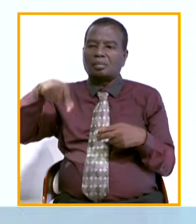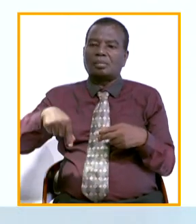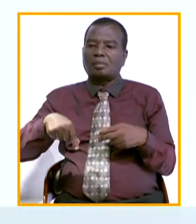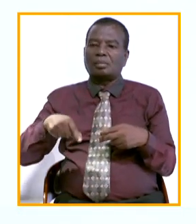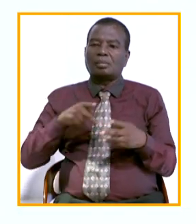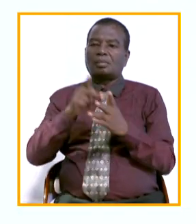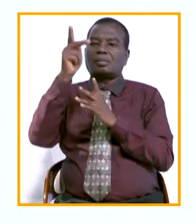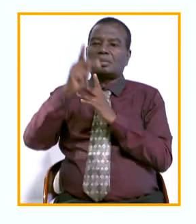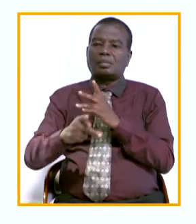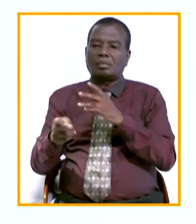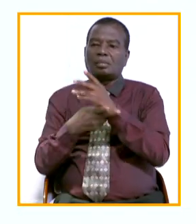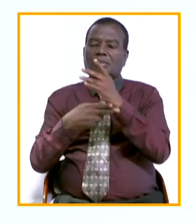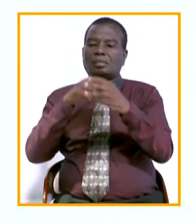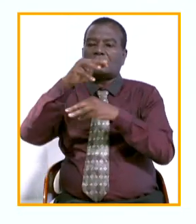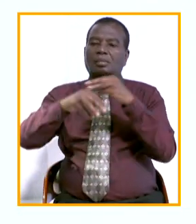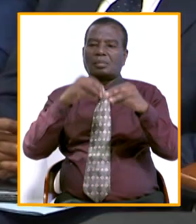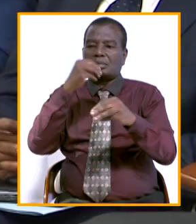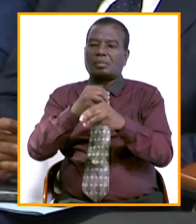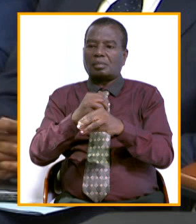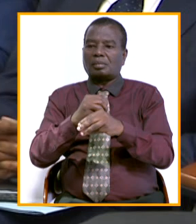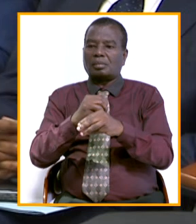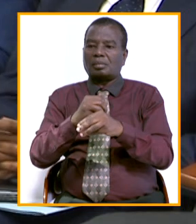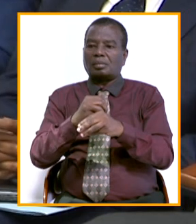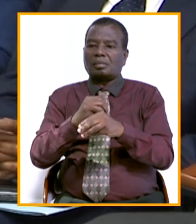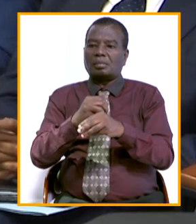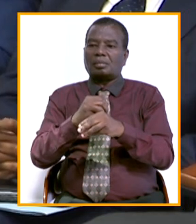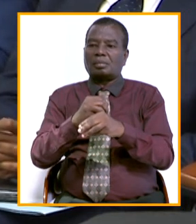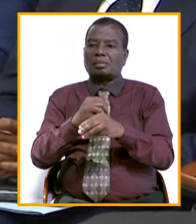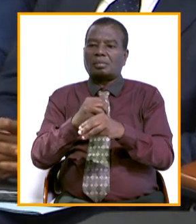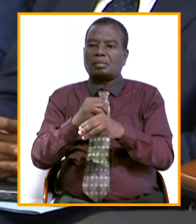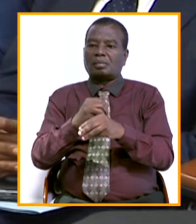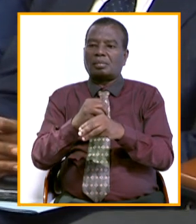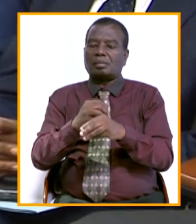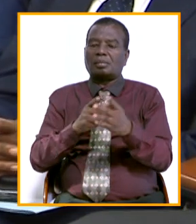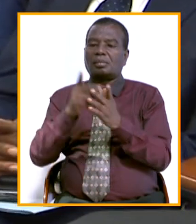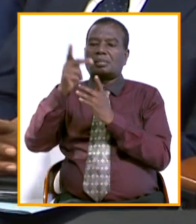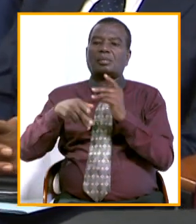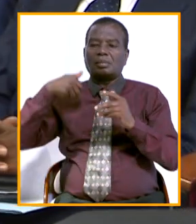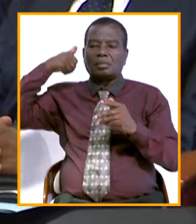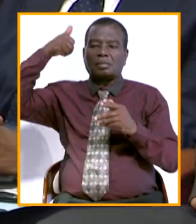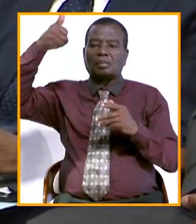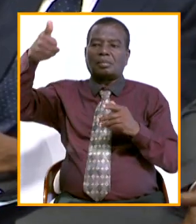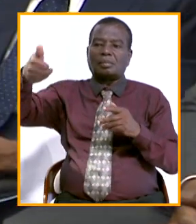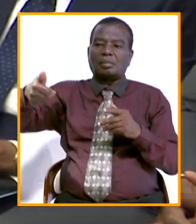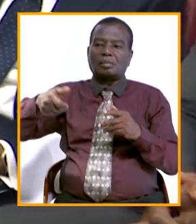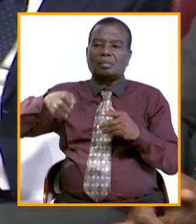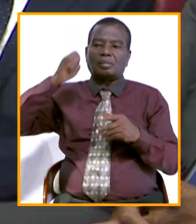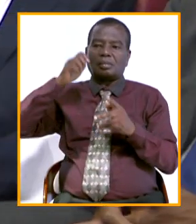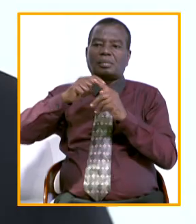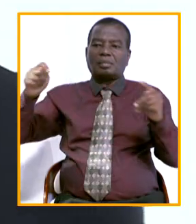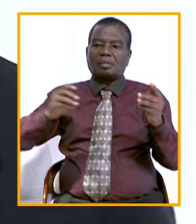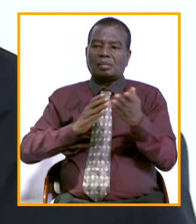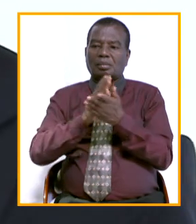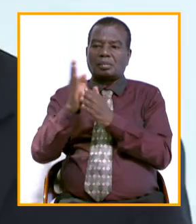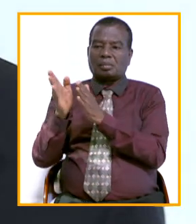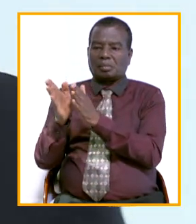les projets de la Banque mondiale présentement en cours d'exécution, les projets à venir étaient très bien